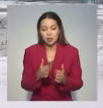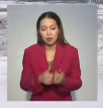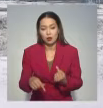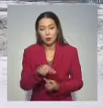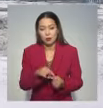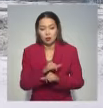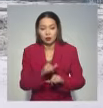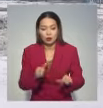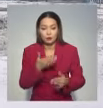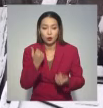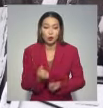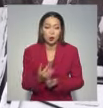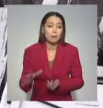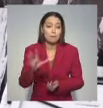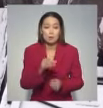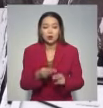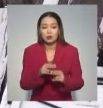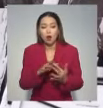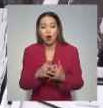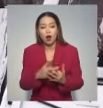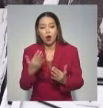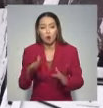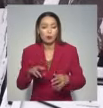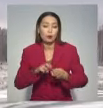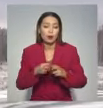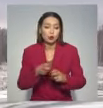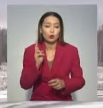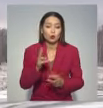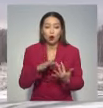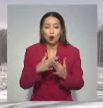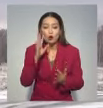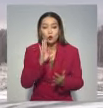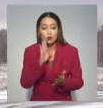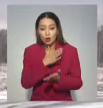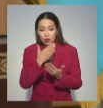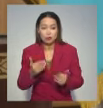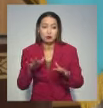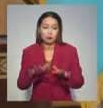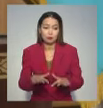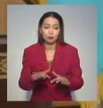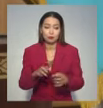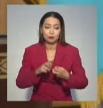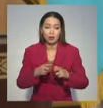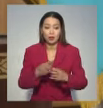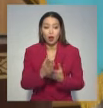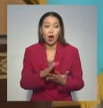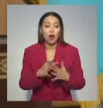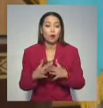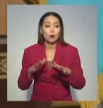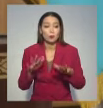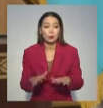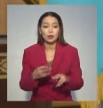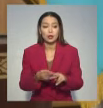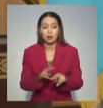Шешілмей тұрған мәселенің барлығы дерлік ауылды аймақтарда. Әлі ауызсуға жармай отырған елді мекендер бар. Ауылдық елді мекендерде